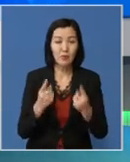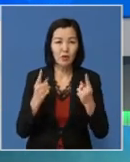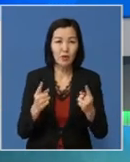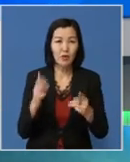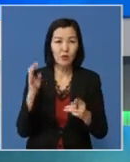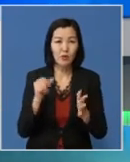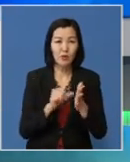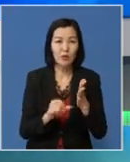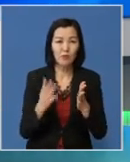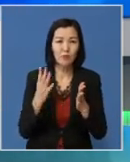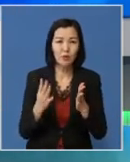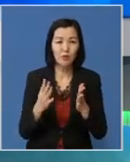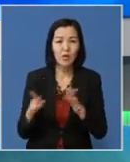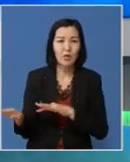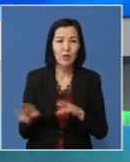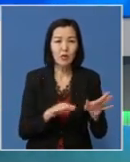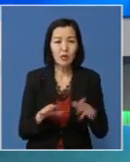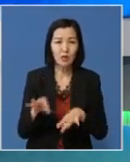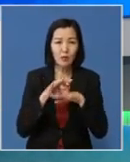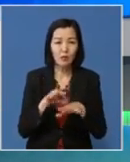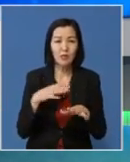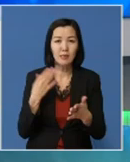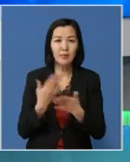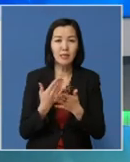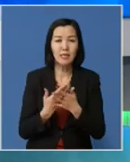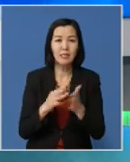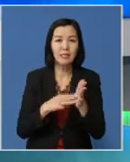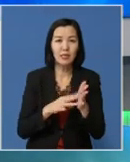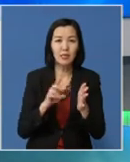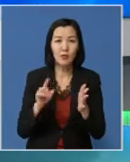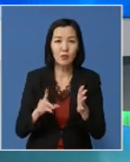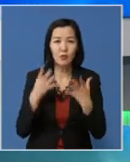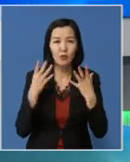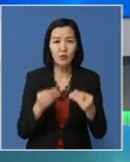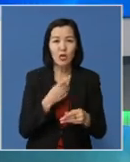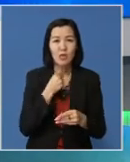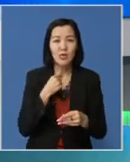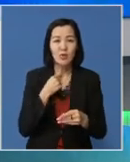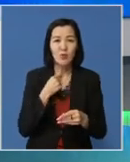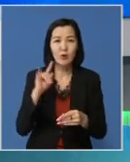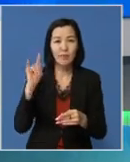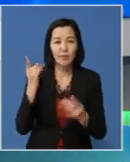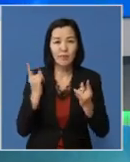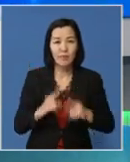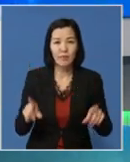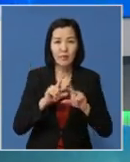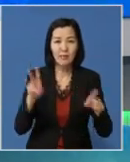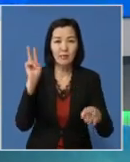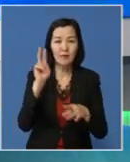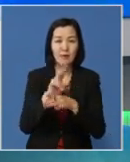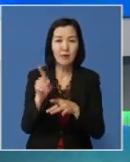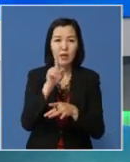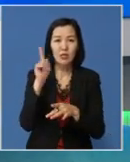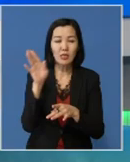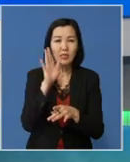ұсақты 464 игі шара ұйытқысы болды. Мәселен, дәл 8 наурыз күні өкілдері Талдықорған перзентханасына арнайы барып, жас